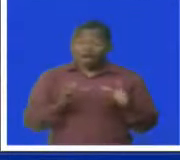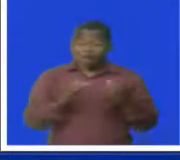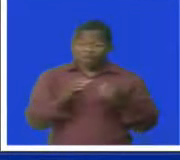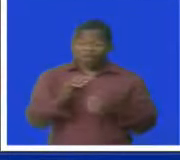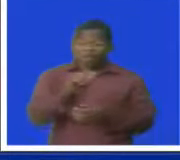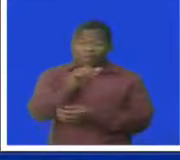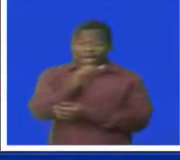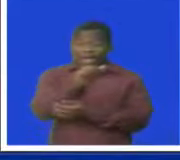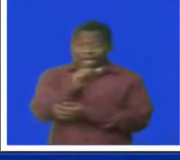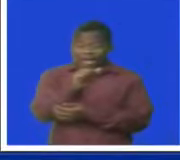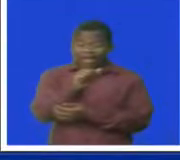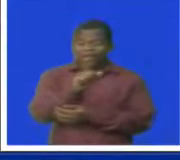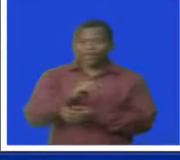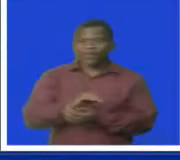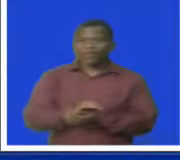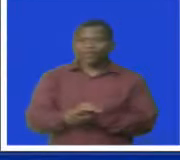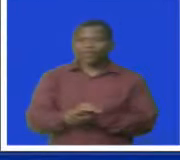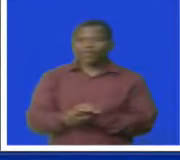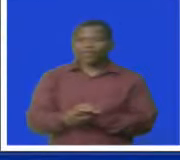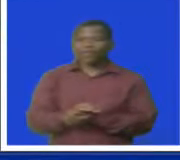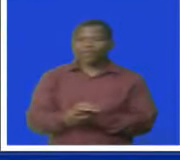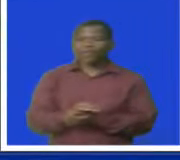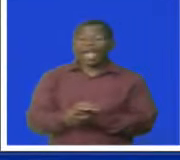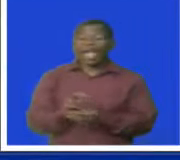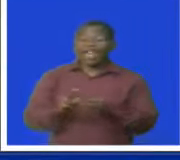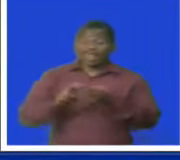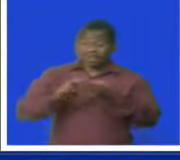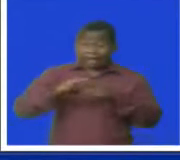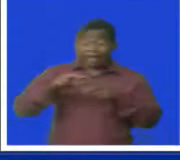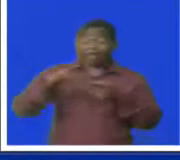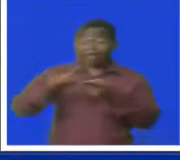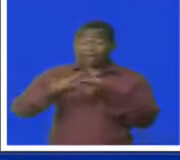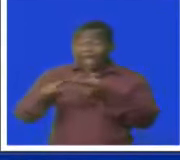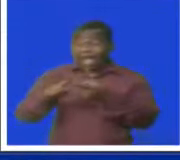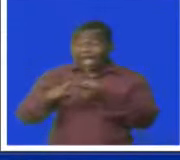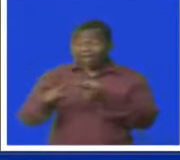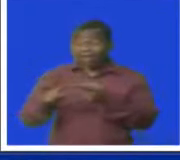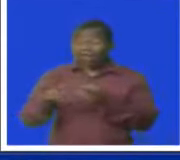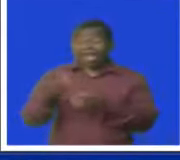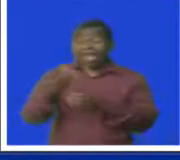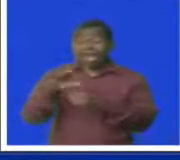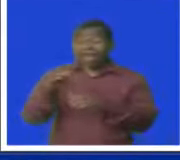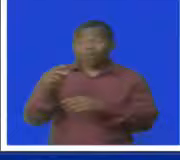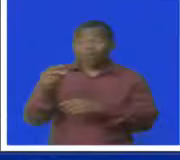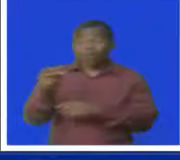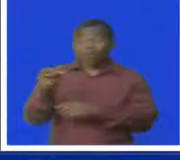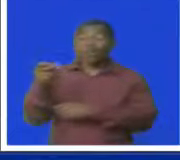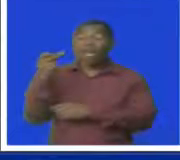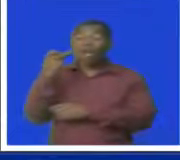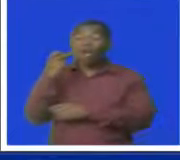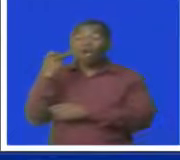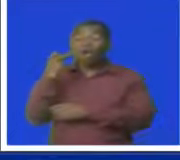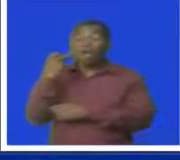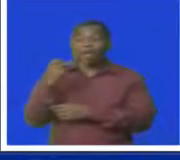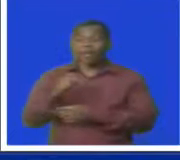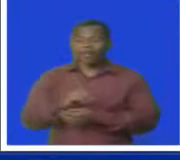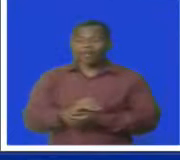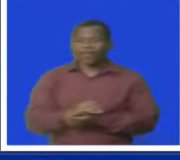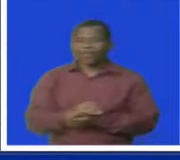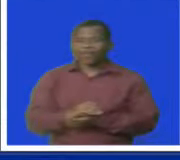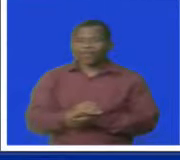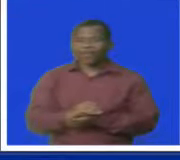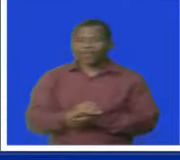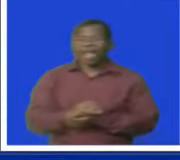kanye neAngola ngemgcibelo emdlalweni lokumelela unqobe nangabe litoba nemathuba ekuchubekela isigameni lesilandzelako salemidlalo. Kanti labatofika